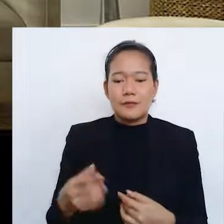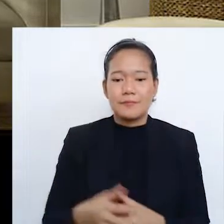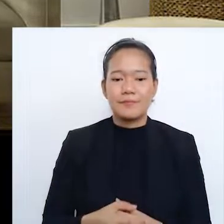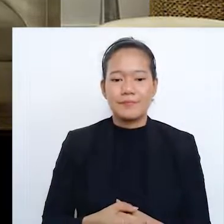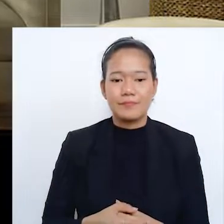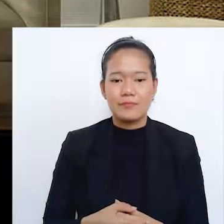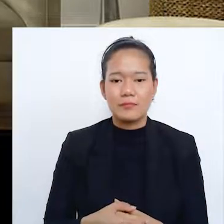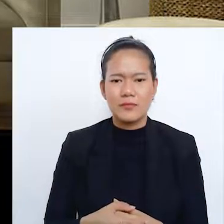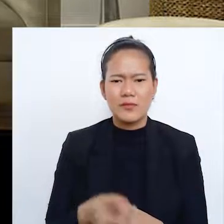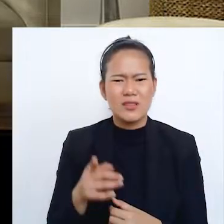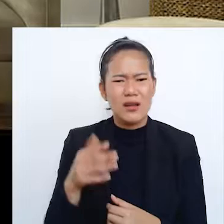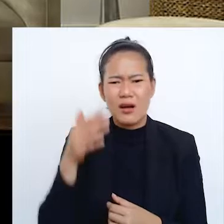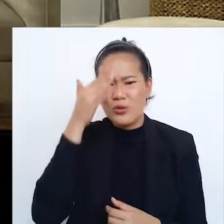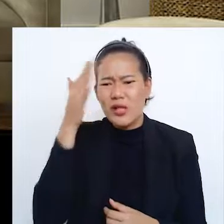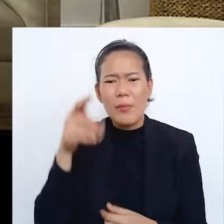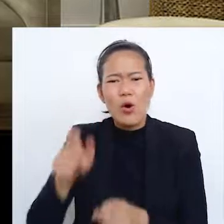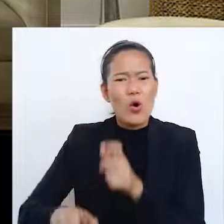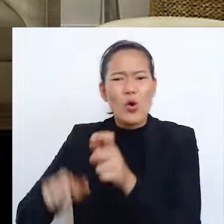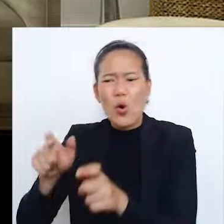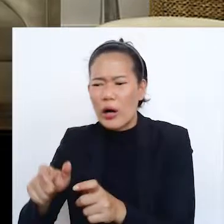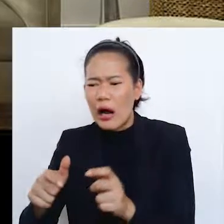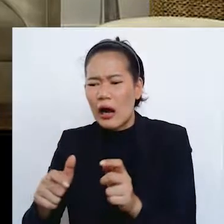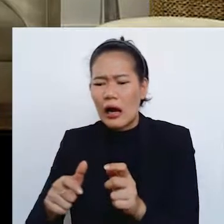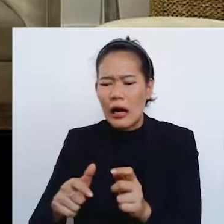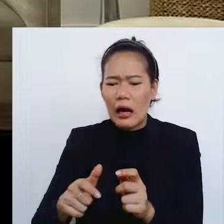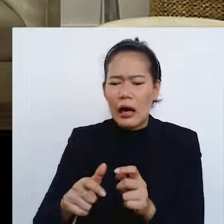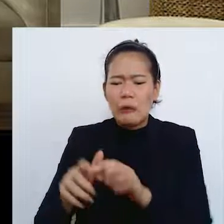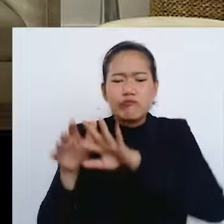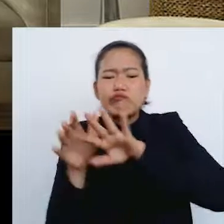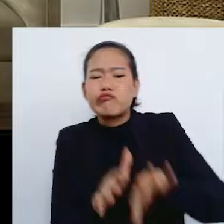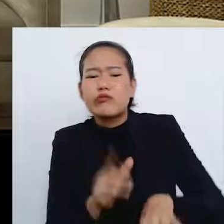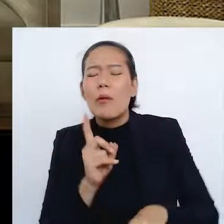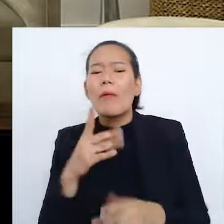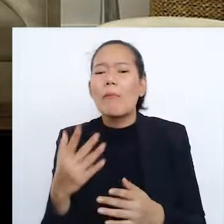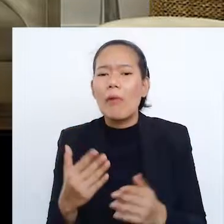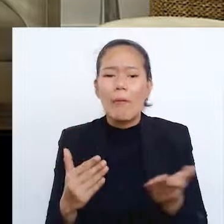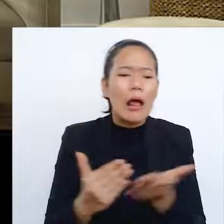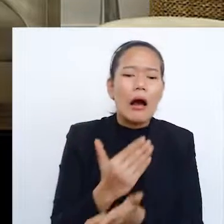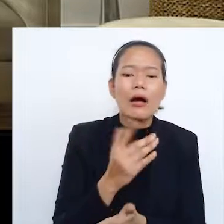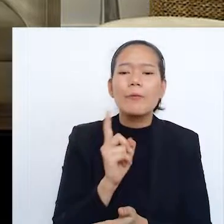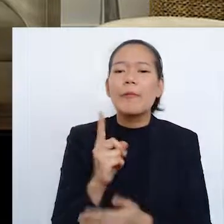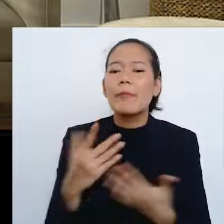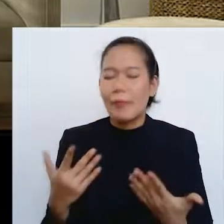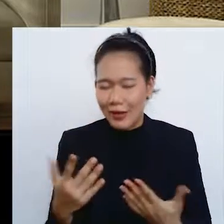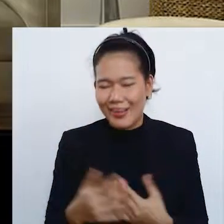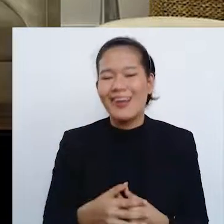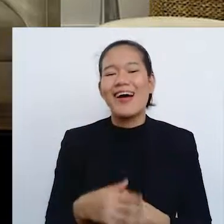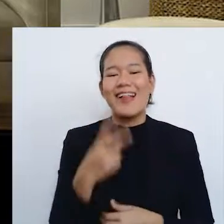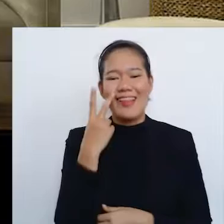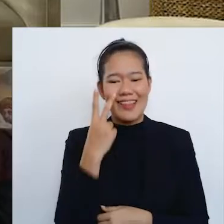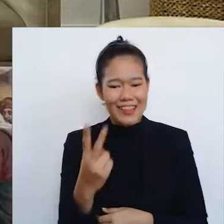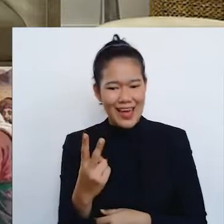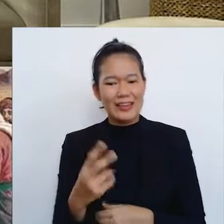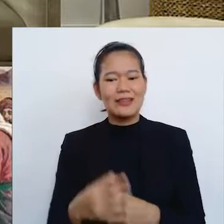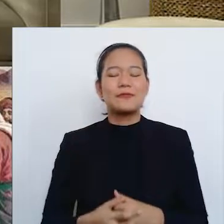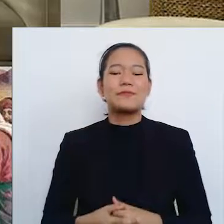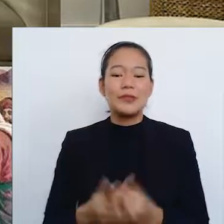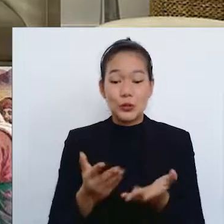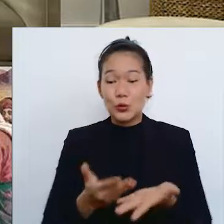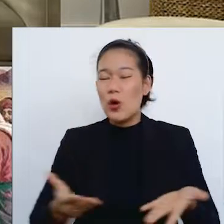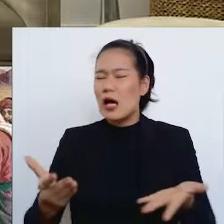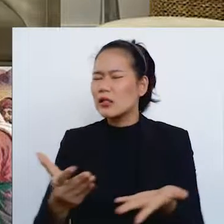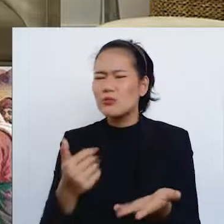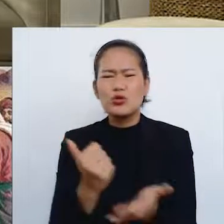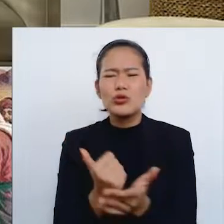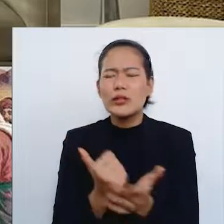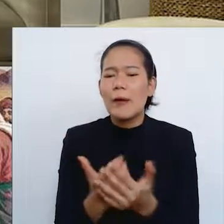sangat menyedihkan. Mengapa kemudian mereka tidak taat? Nah, di sini kita akan melihat apa yang